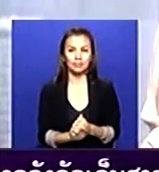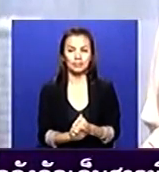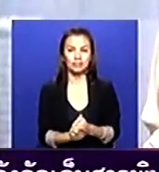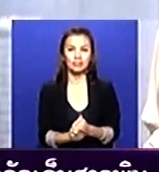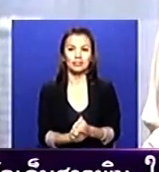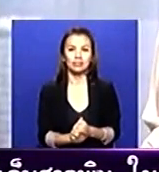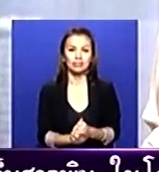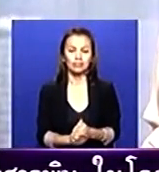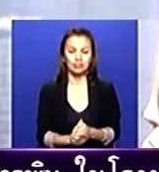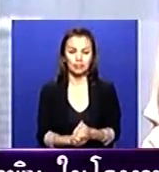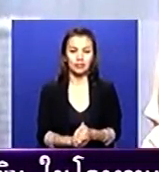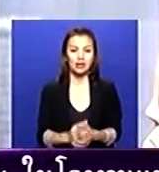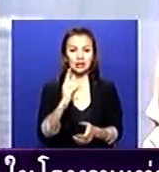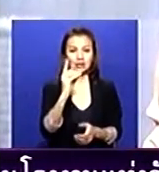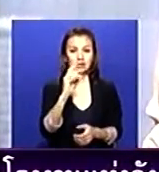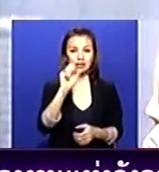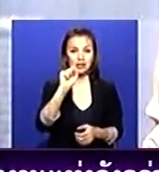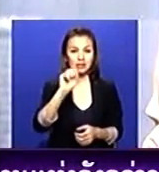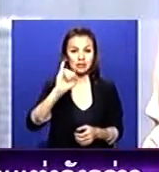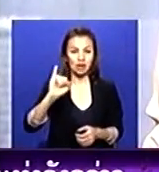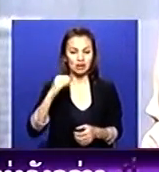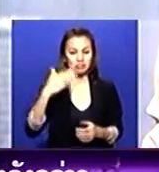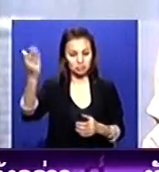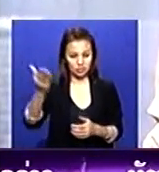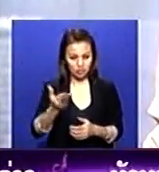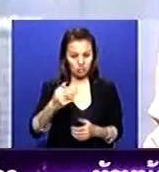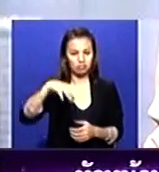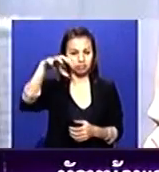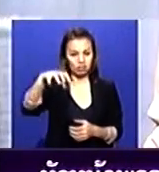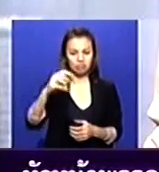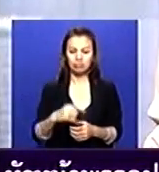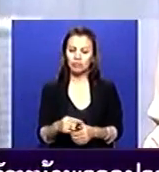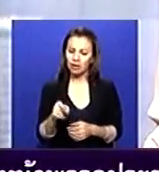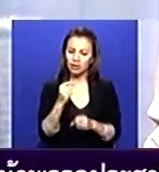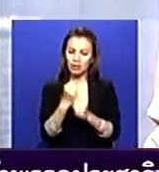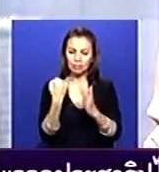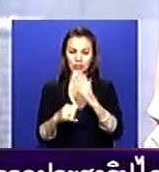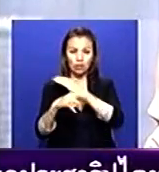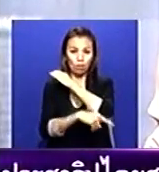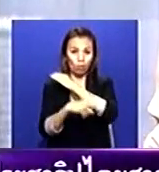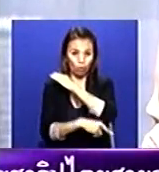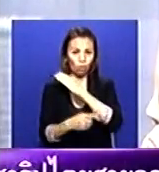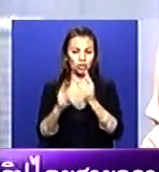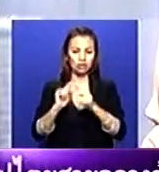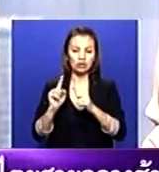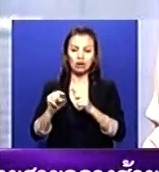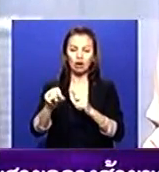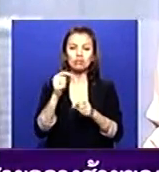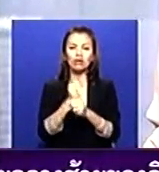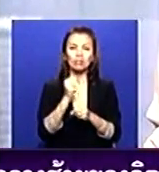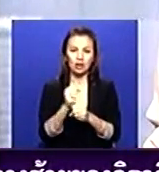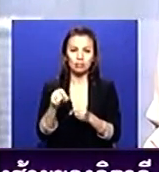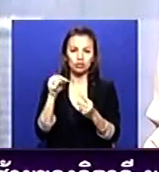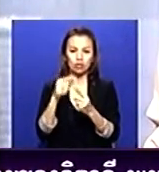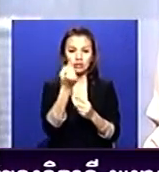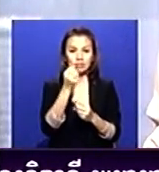นคดีพิเศษเตรียมเรียกบริษัทรับเหมาก่อสร้างโรงพักทดแทนรับทราบข้อหาช่อโกง15มีนาคมนี้ค่ะขณะเดียวกันนะคะก็พบหลักฐ